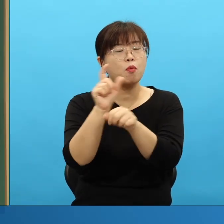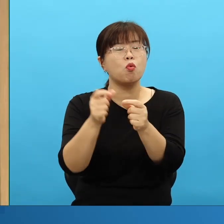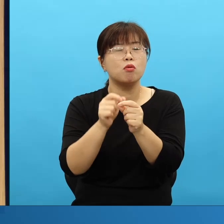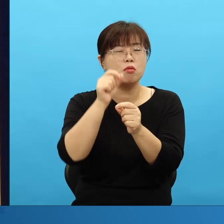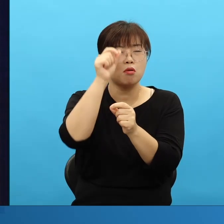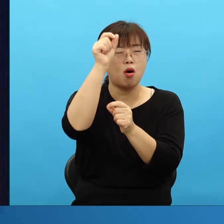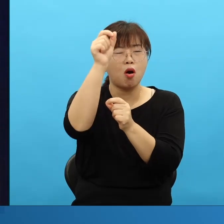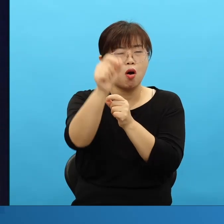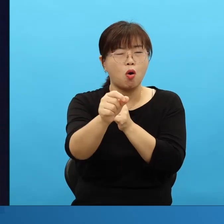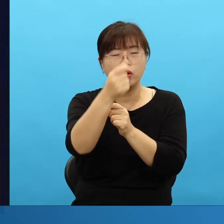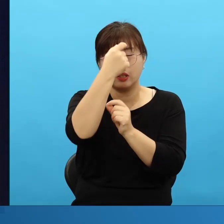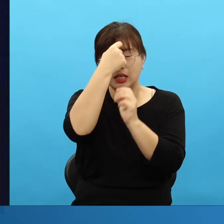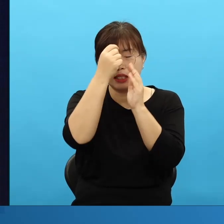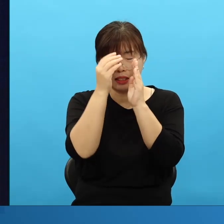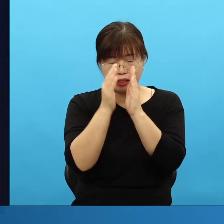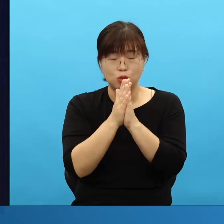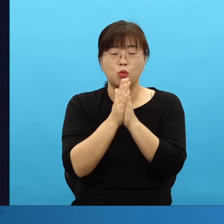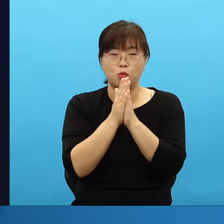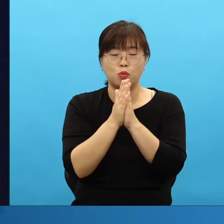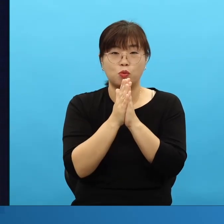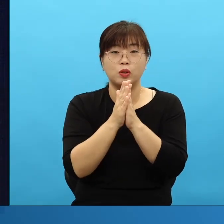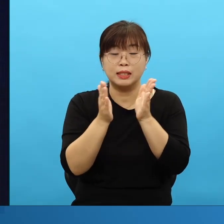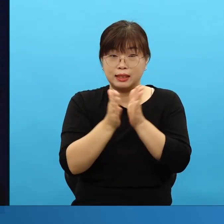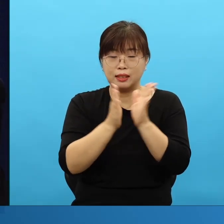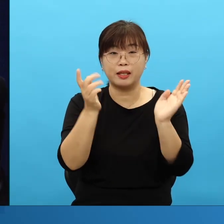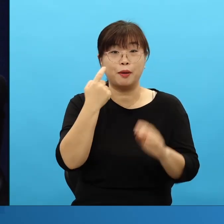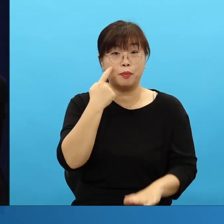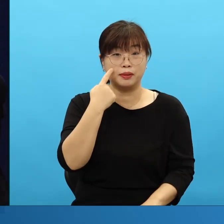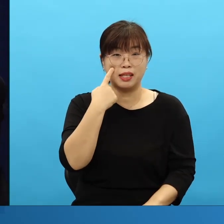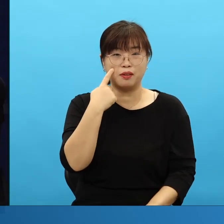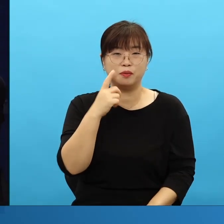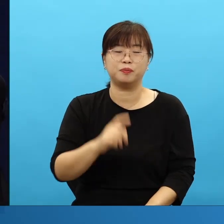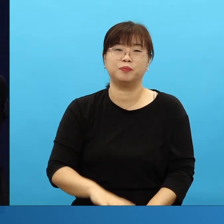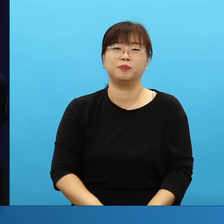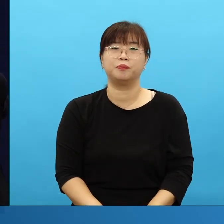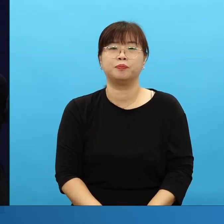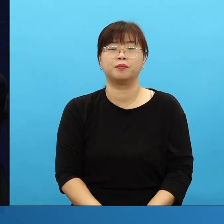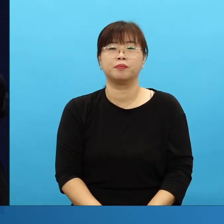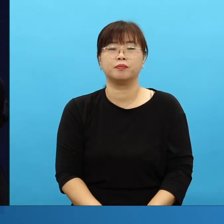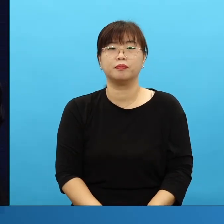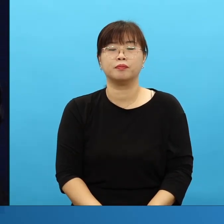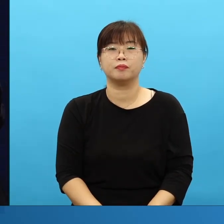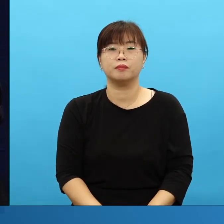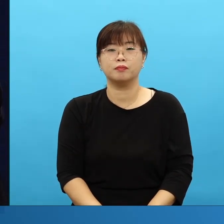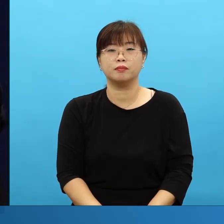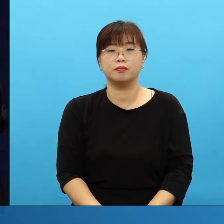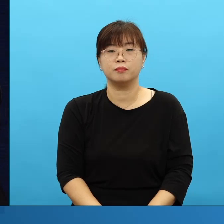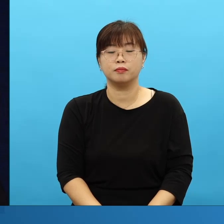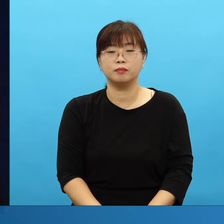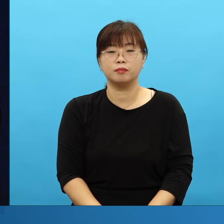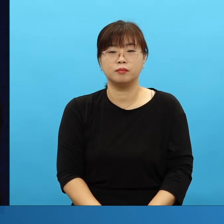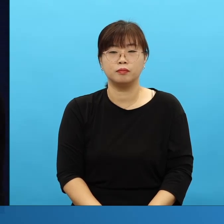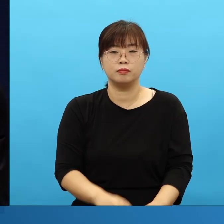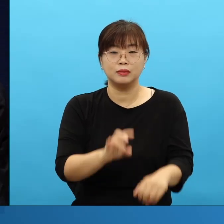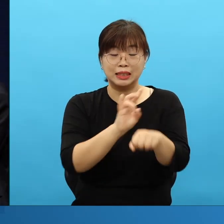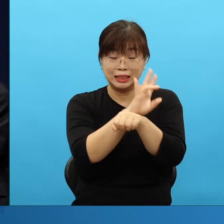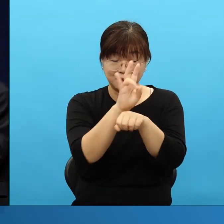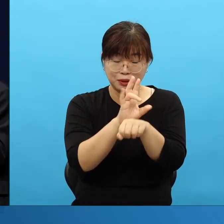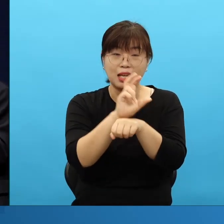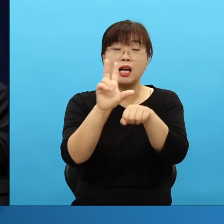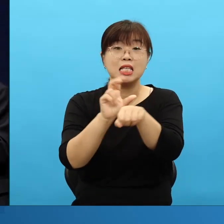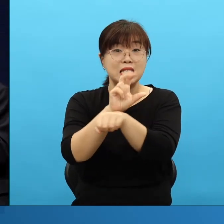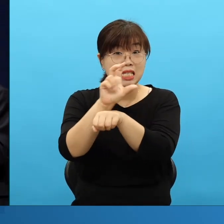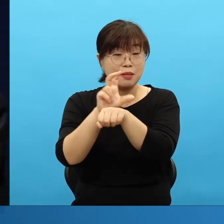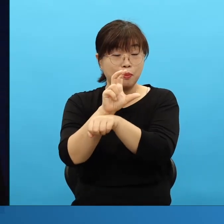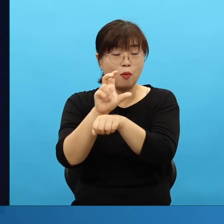now you must establish the partisan of prayer, the prayer of 24, 25, and eternity. 여러분이 이거 기도 망대 만드시면 됩니다.